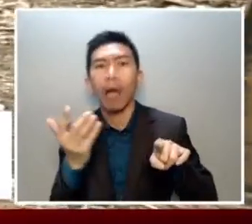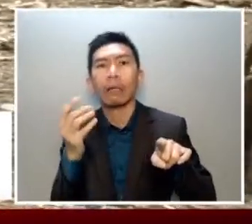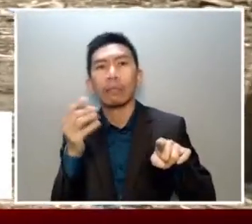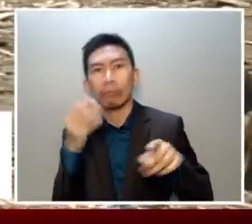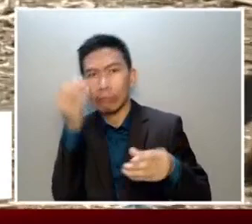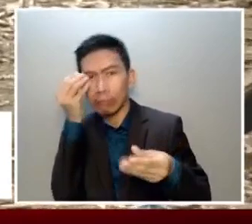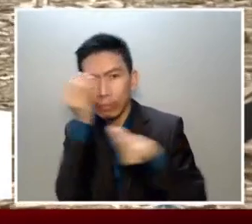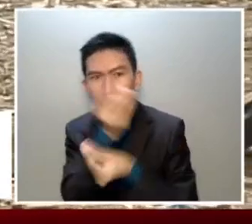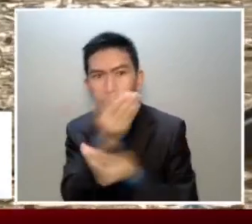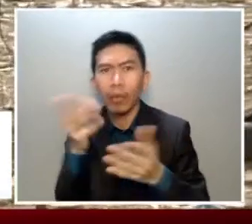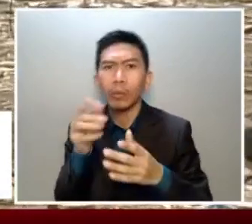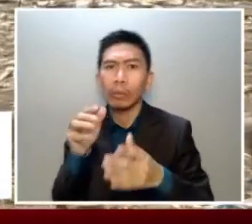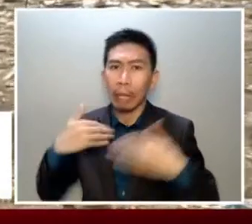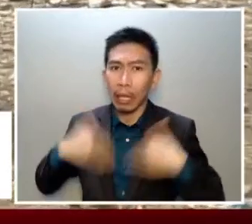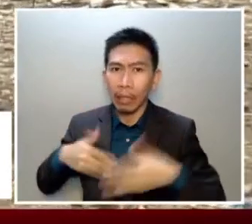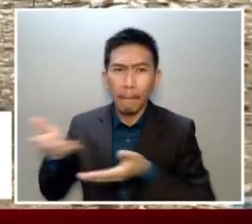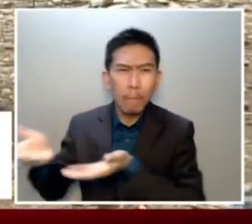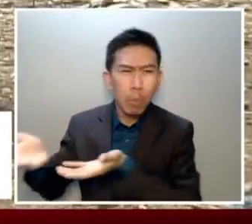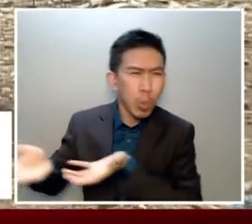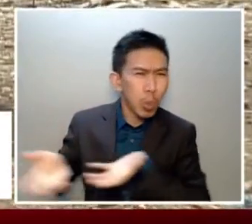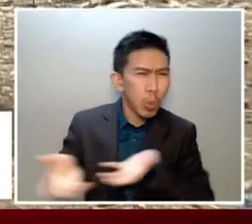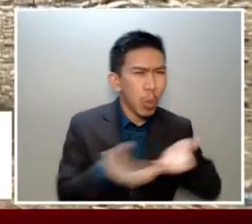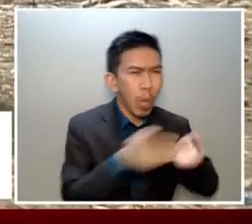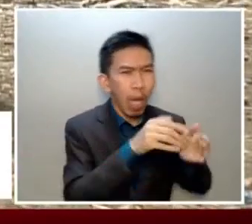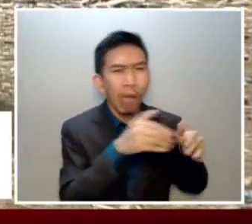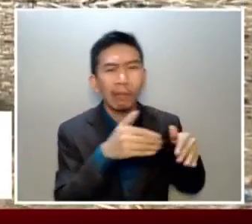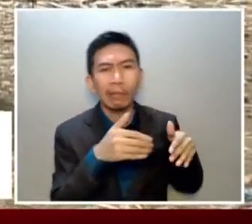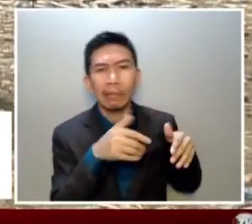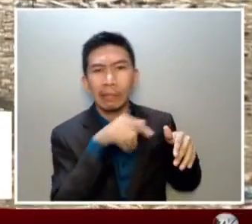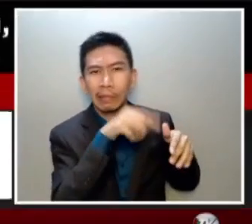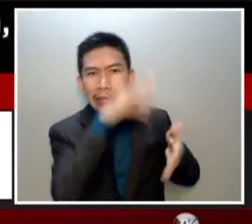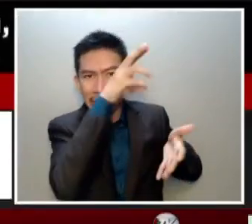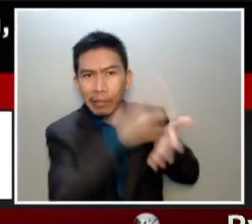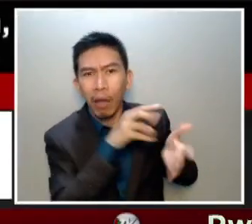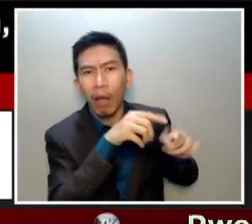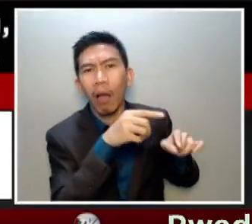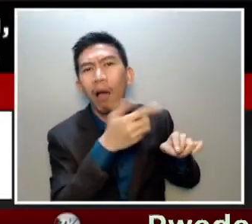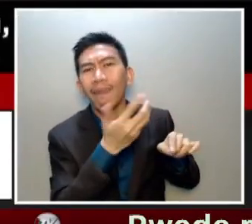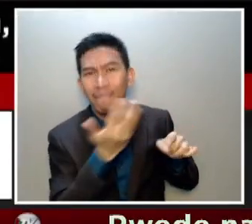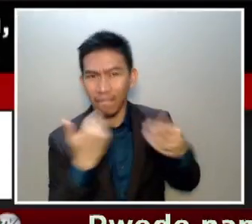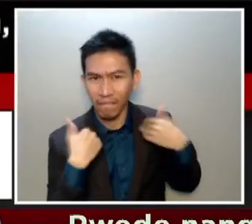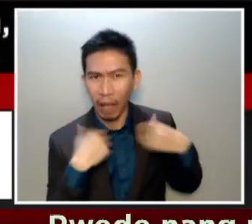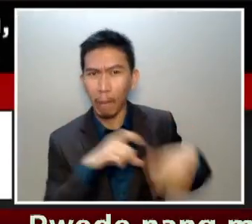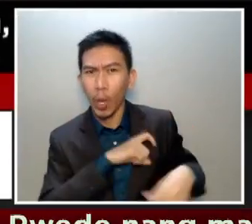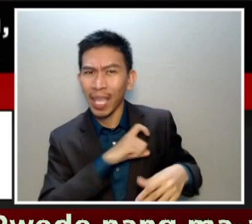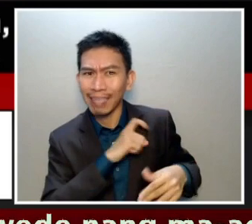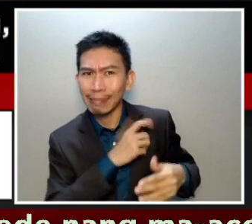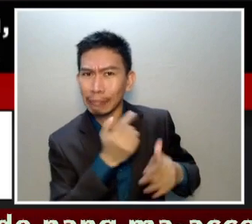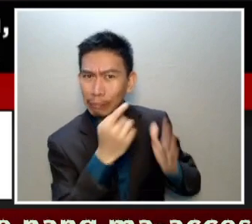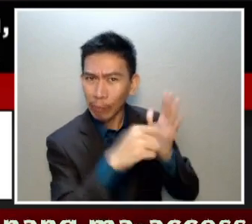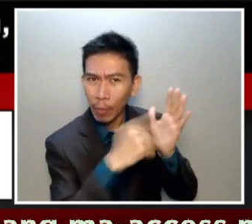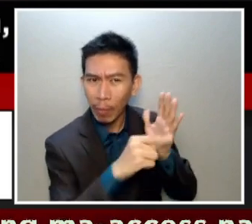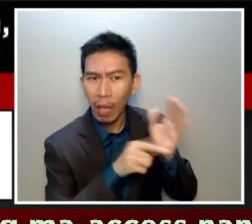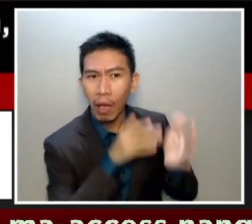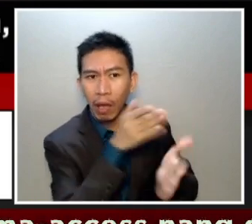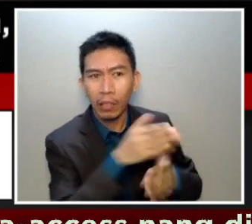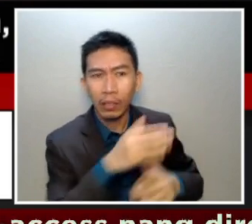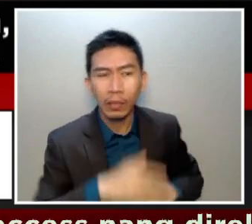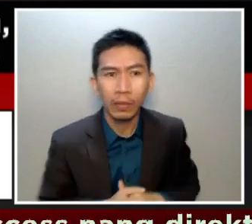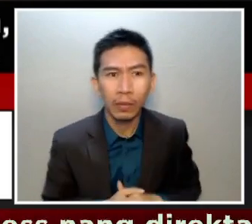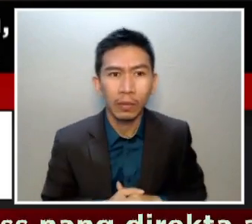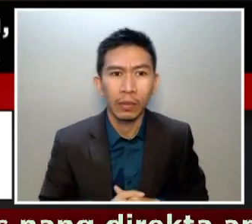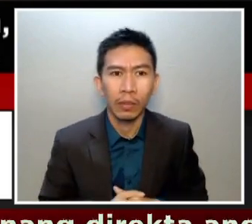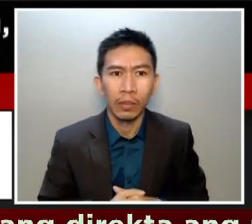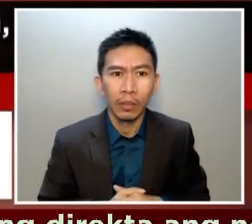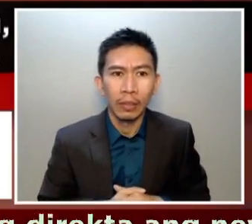sa tupadahan kung saan isinagawa ang police operations. Nakuha lang na doon